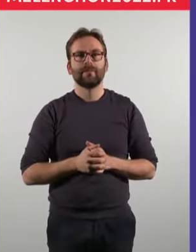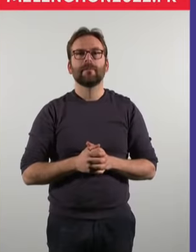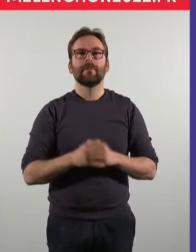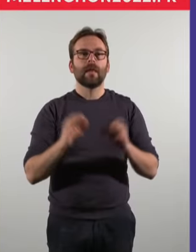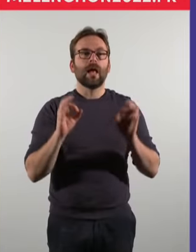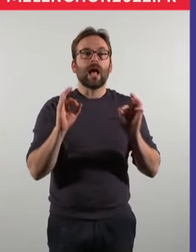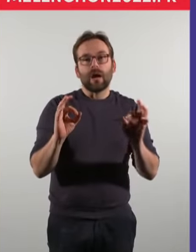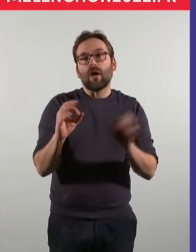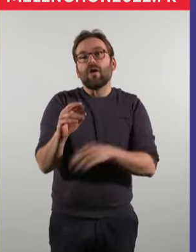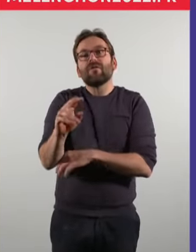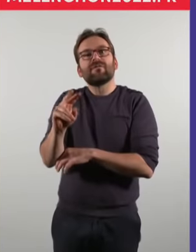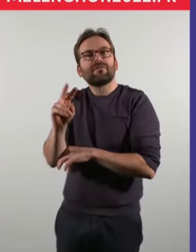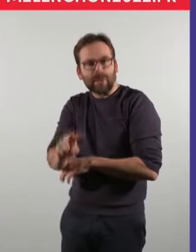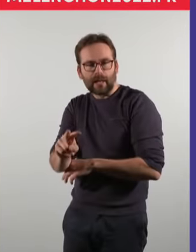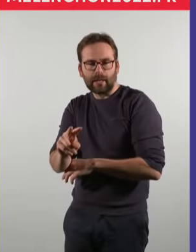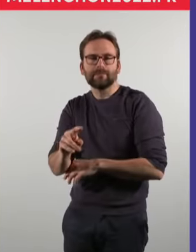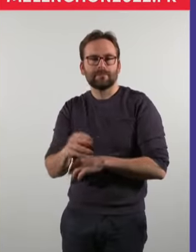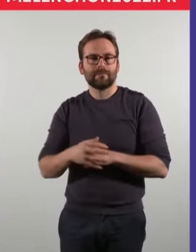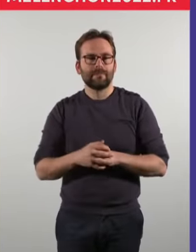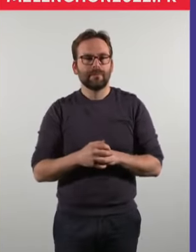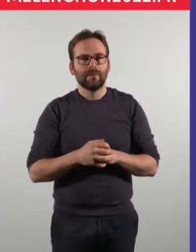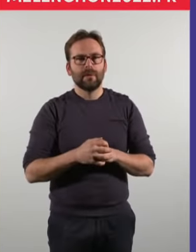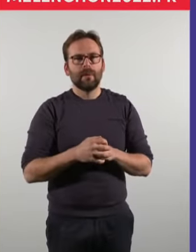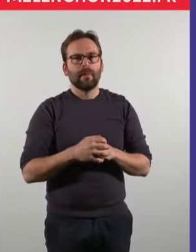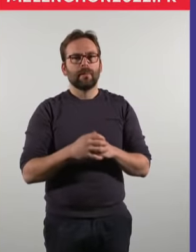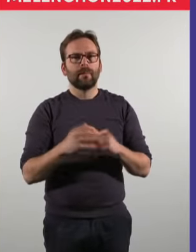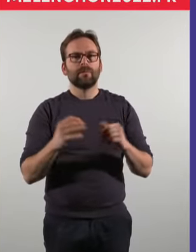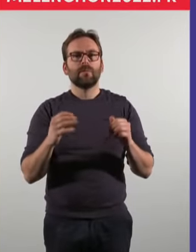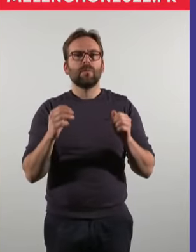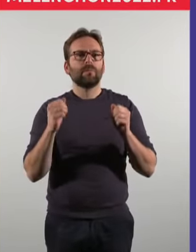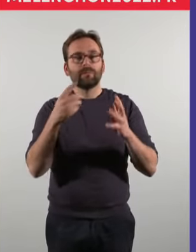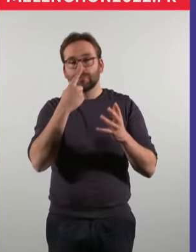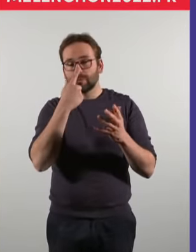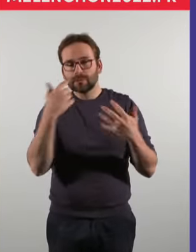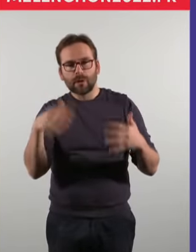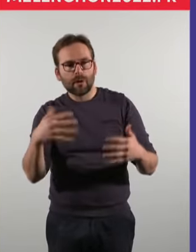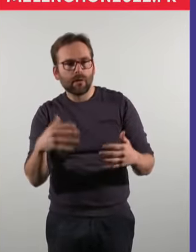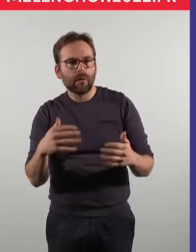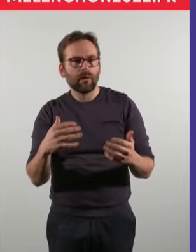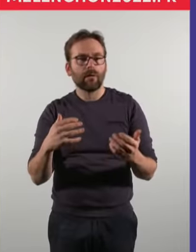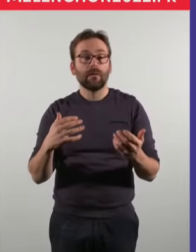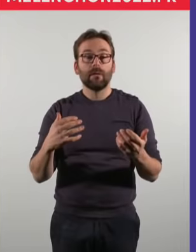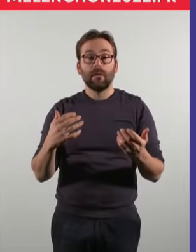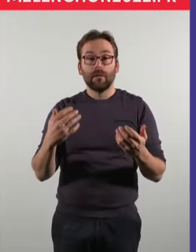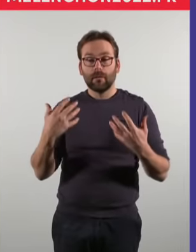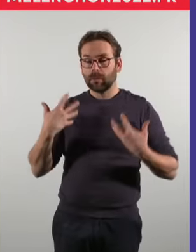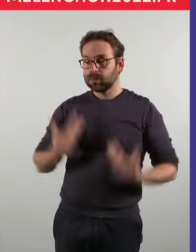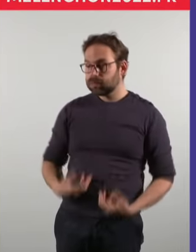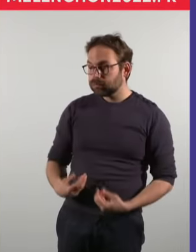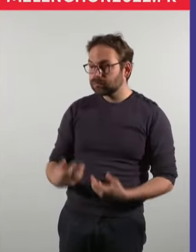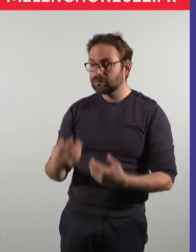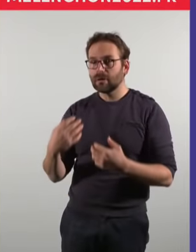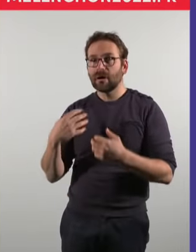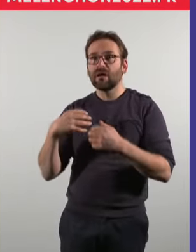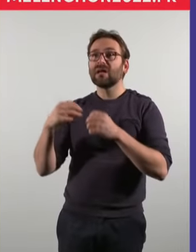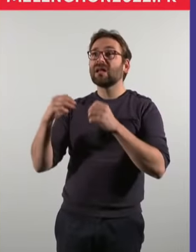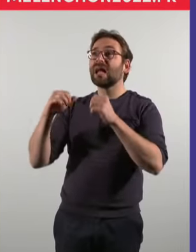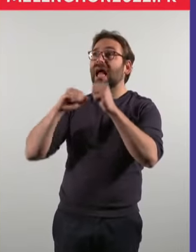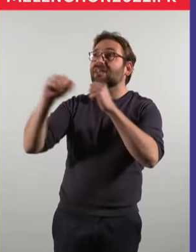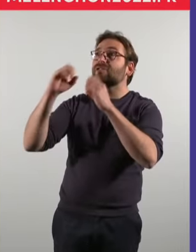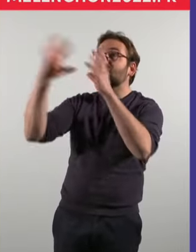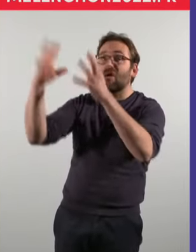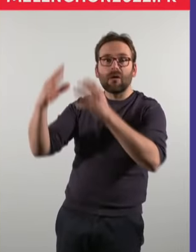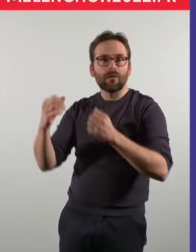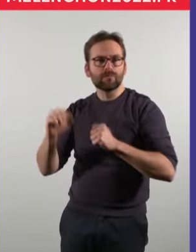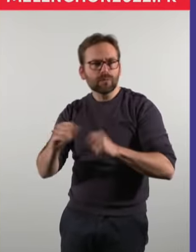Alors, c'est vrai, il y aurait tant de raisons d'être abattu. L'inaction climatique, le démantèlement des